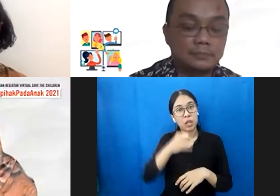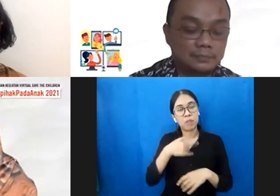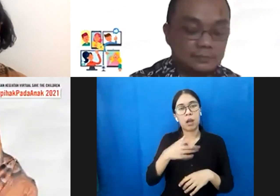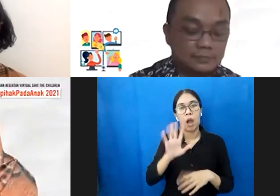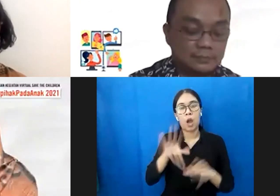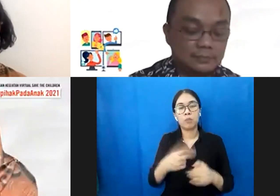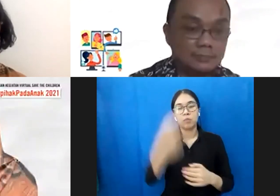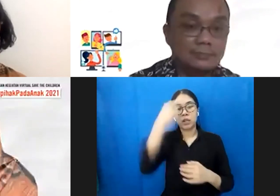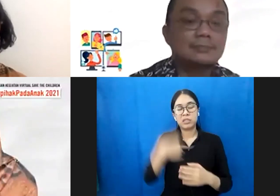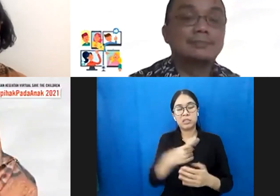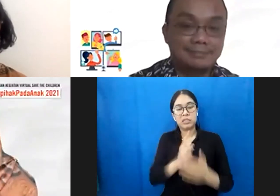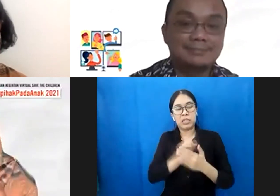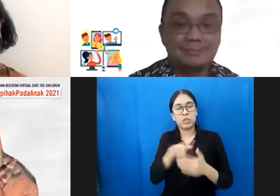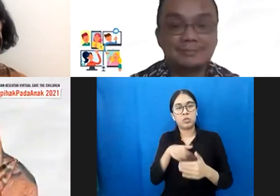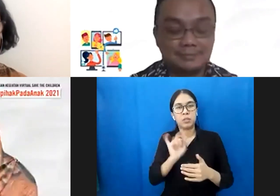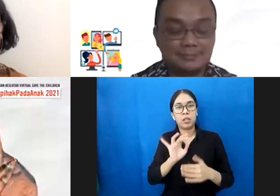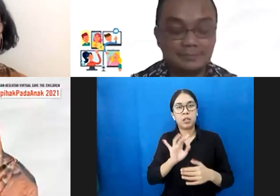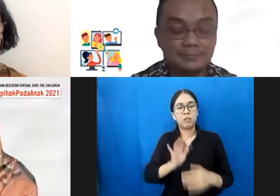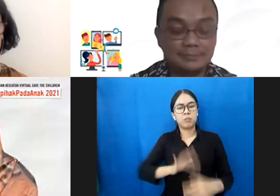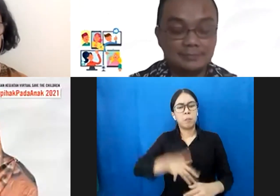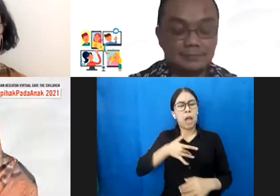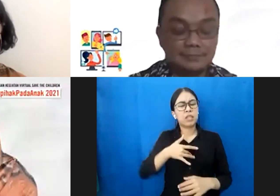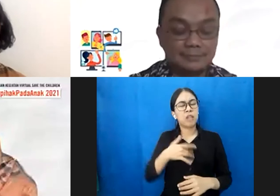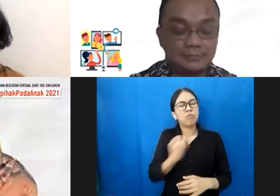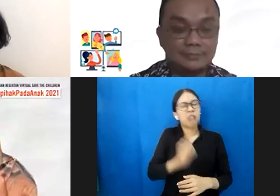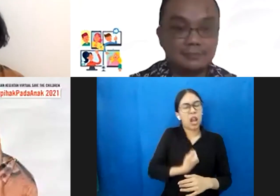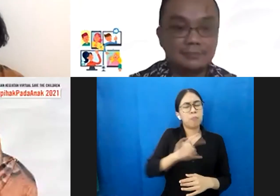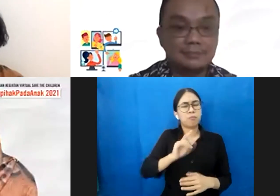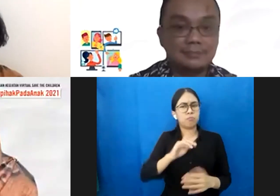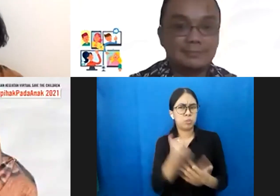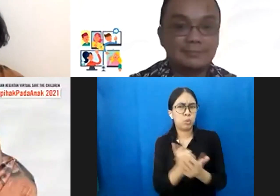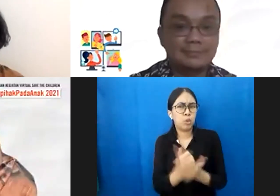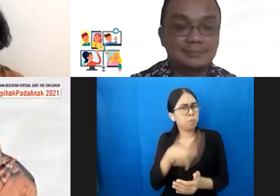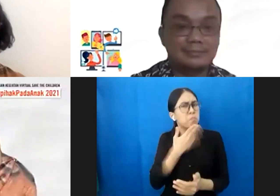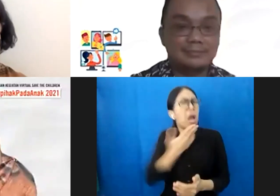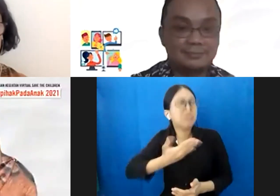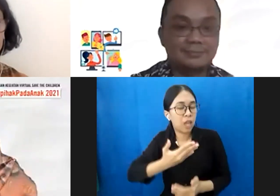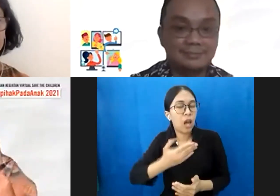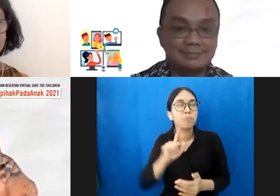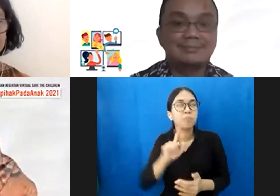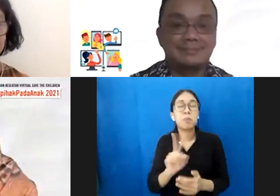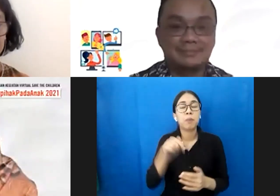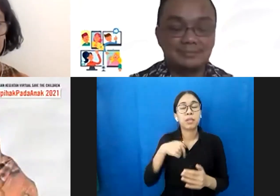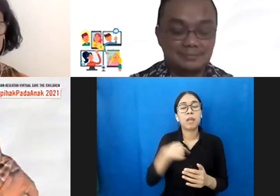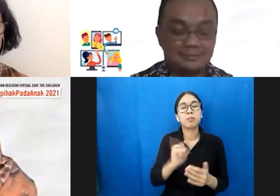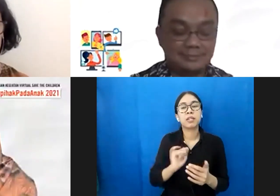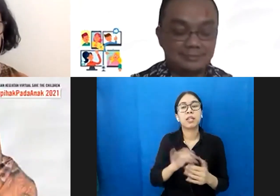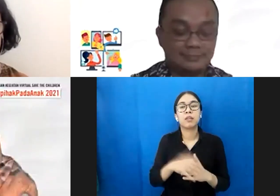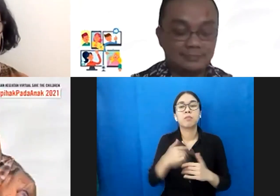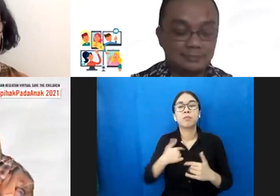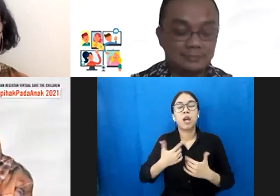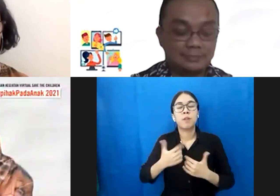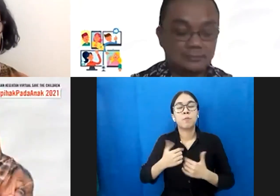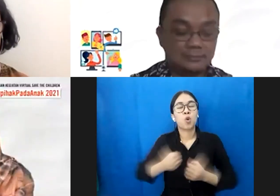sudah merasa bersalah gitu ya, padahal itu ada hal yang wajar supaya kita kuat men-charge diri kita, supaya kita kuat lagi, kita bisa